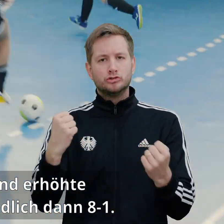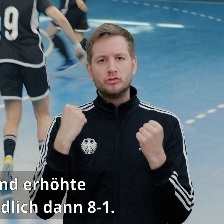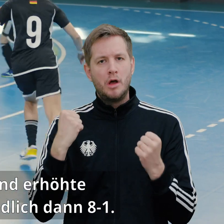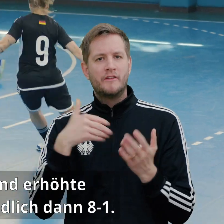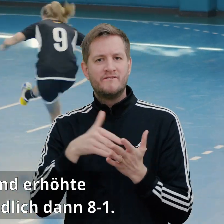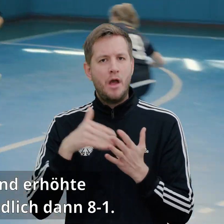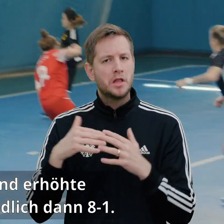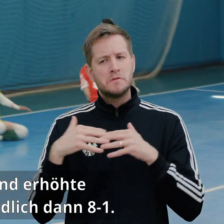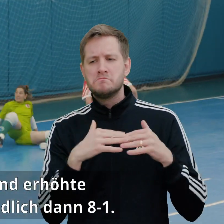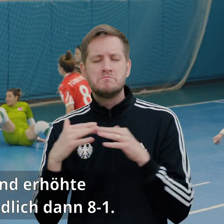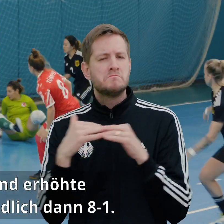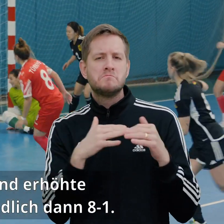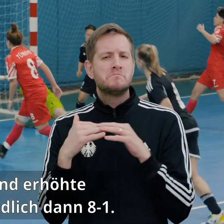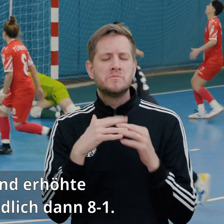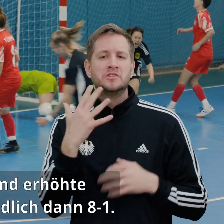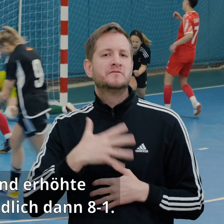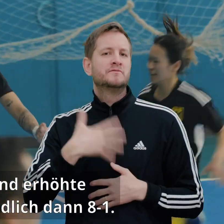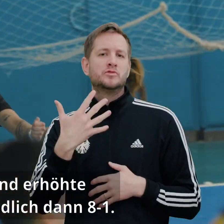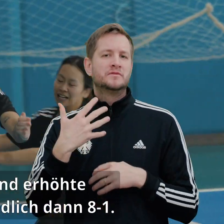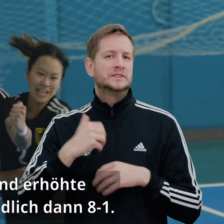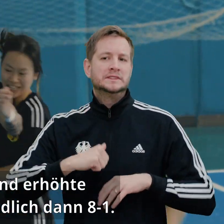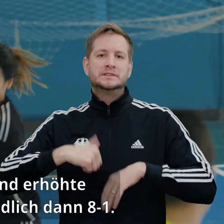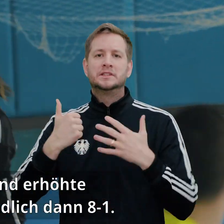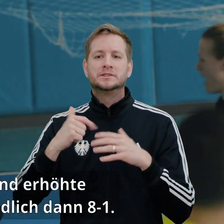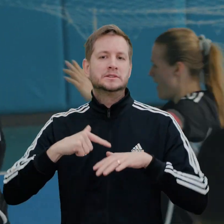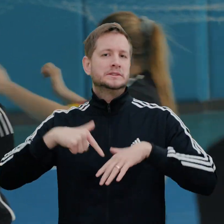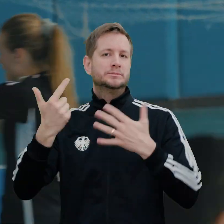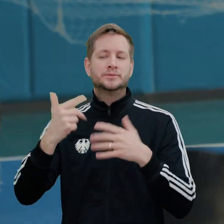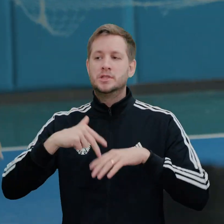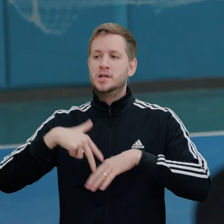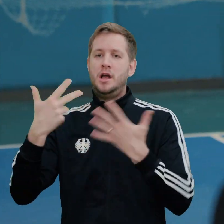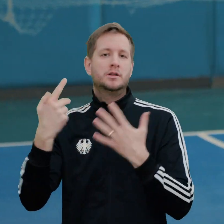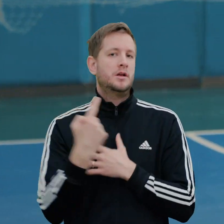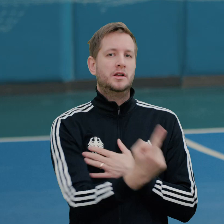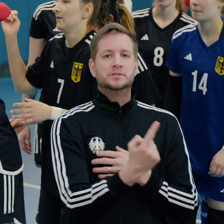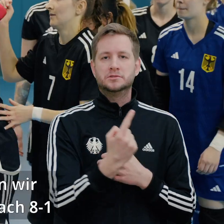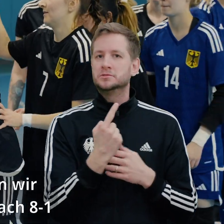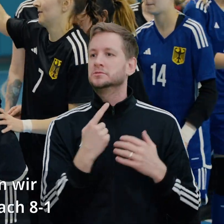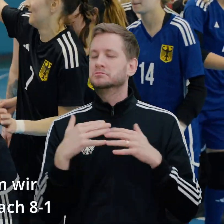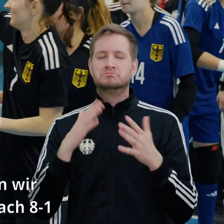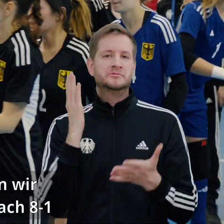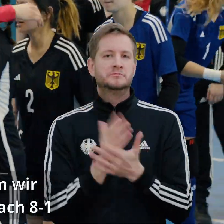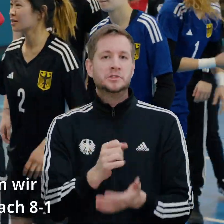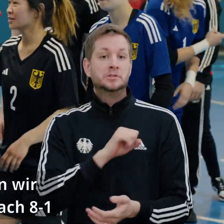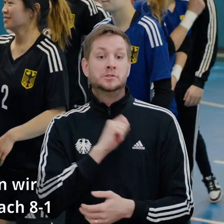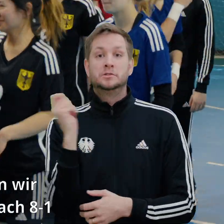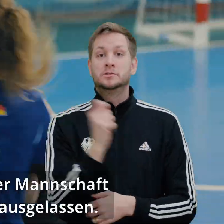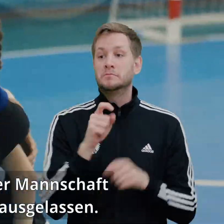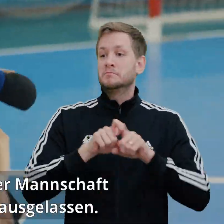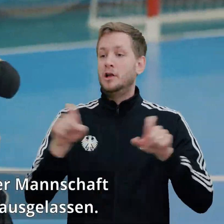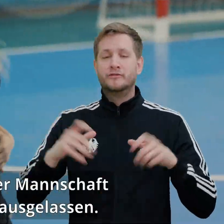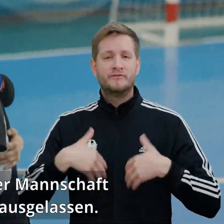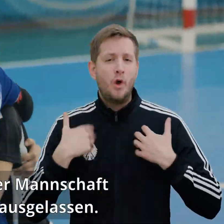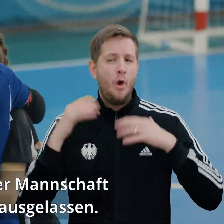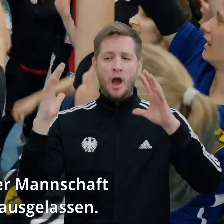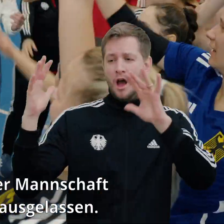5, 6, 7 und schlussendlich dann 8:1. Somit schlugen wir die Türkinnen 8:1 und die Stimmung